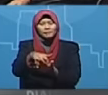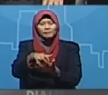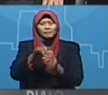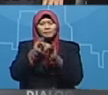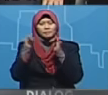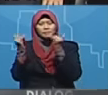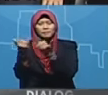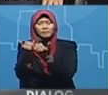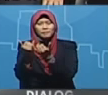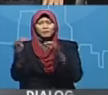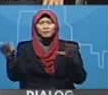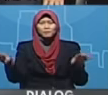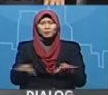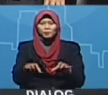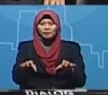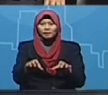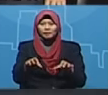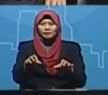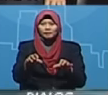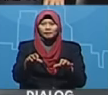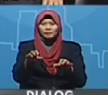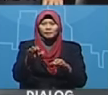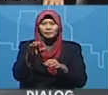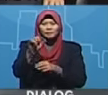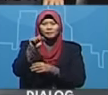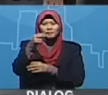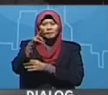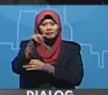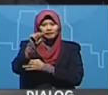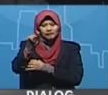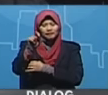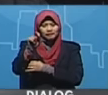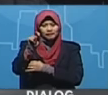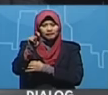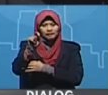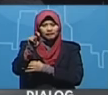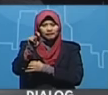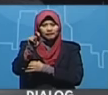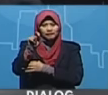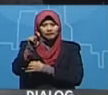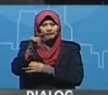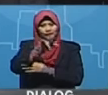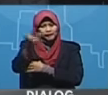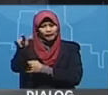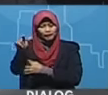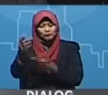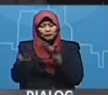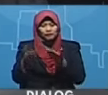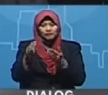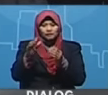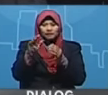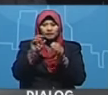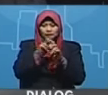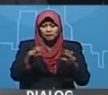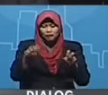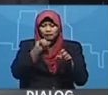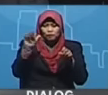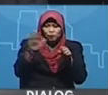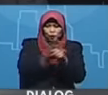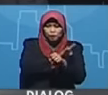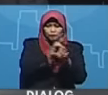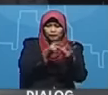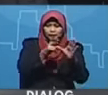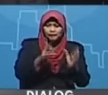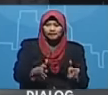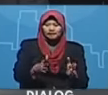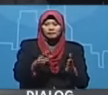ni yang membuat daripada chartered flight. Jadi akhirnya apabila jemaah tu tidak mencukupi dan mereka pula tidak membayar